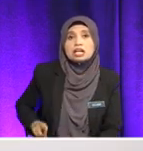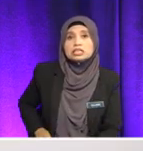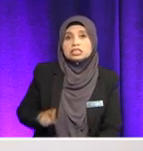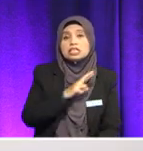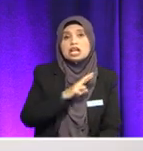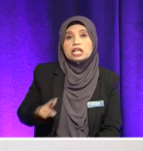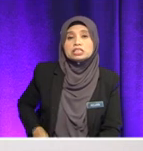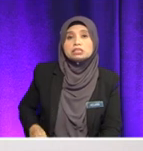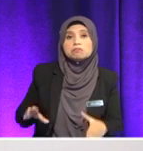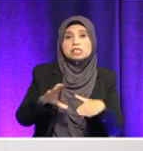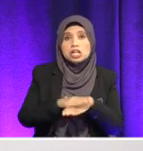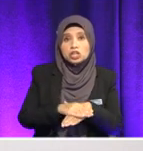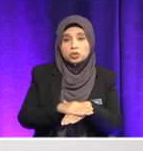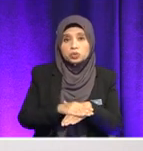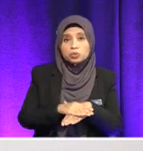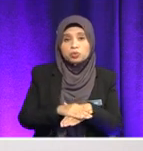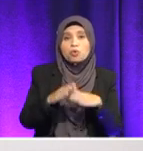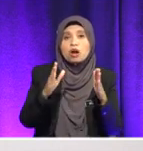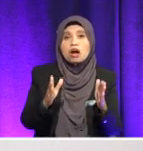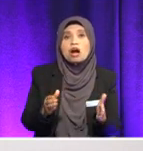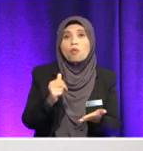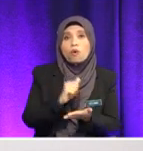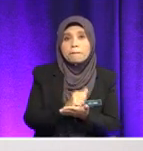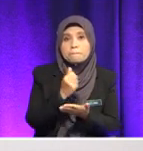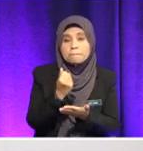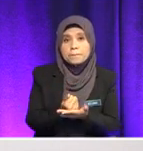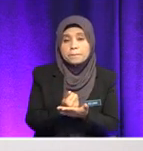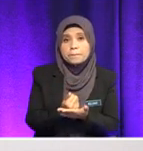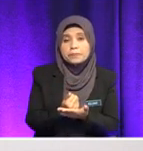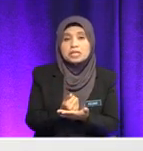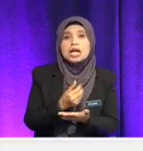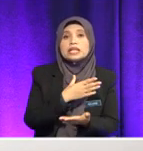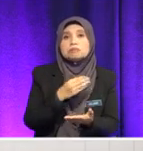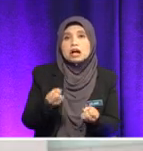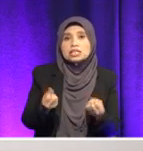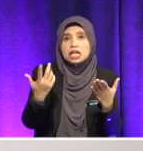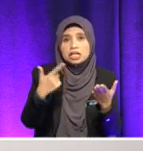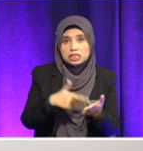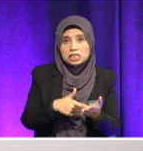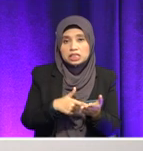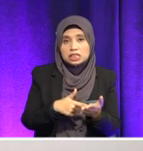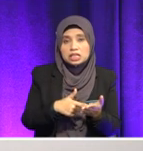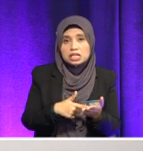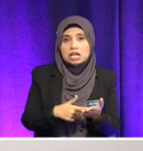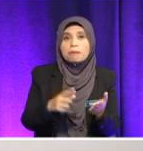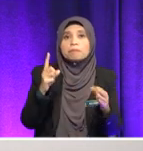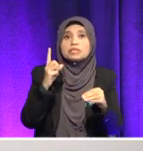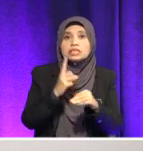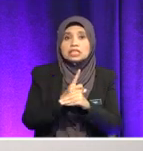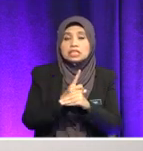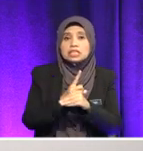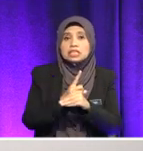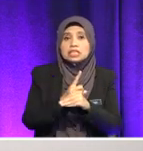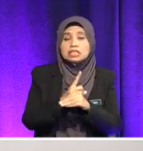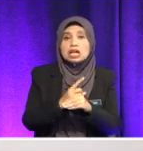politik Baden awam dan orang perseorangan untuk dipertimbangkan memorandum ini berkaitan dengan corak